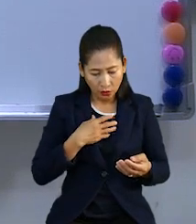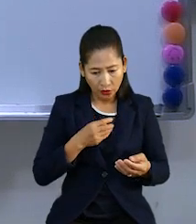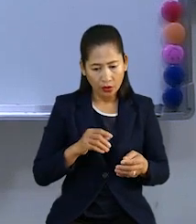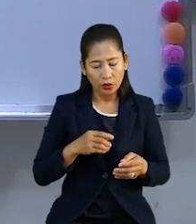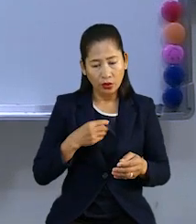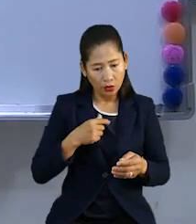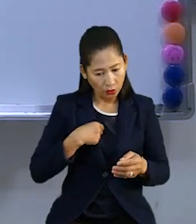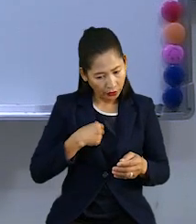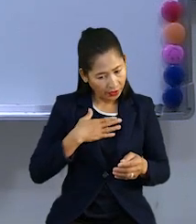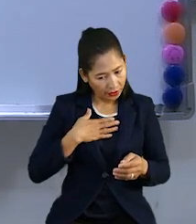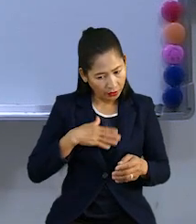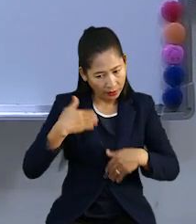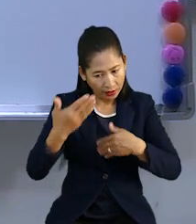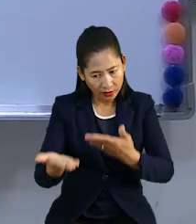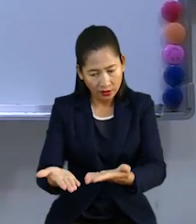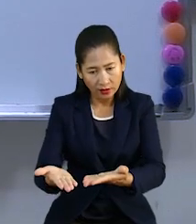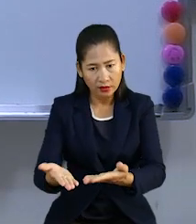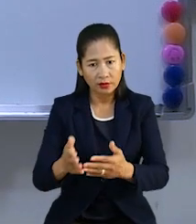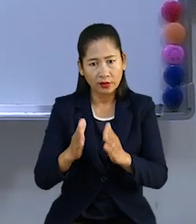tới